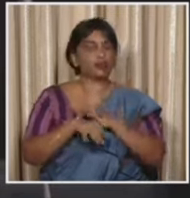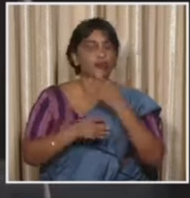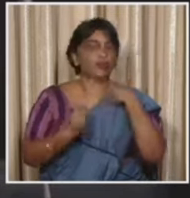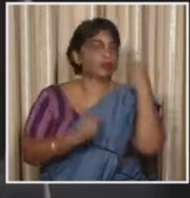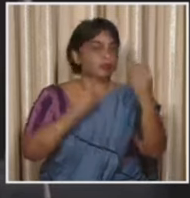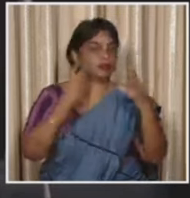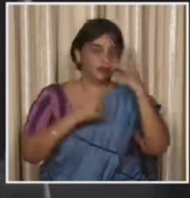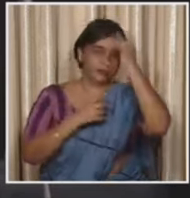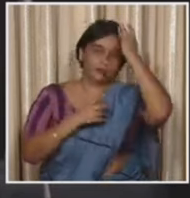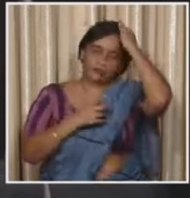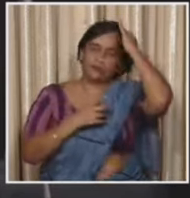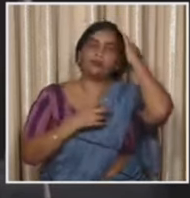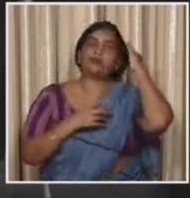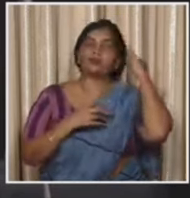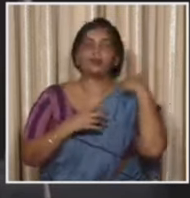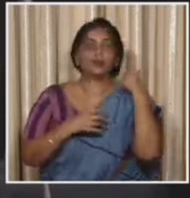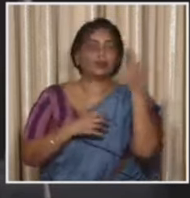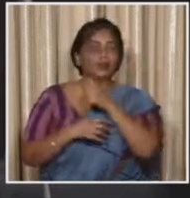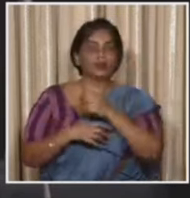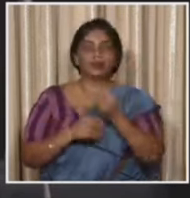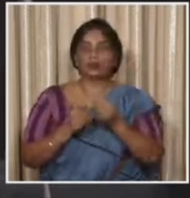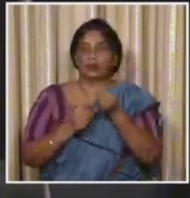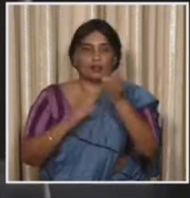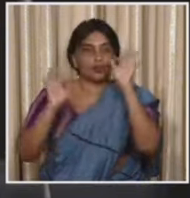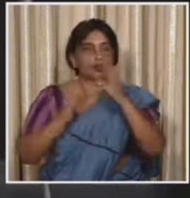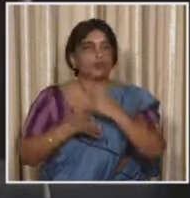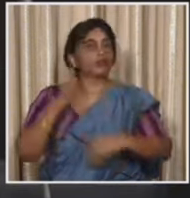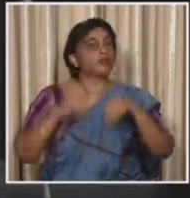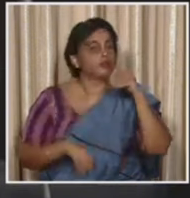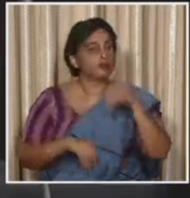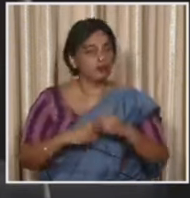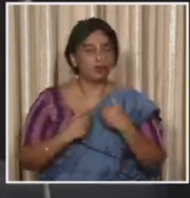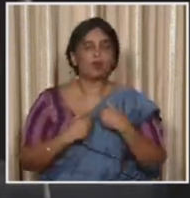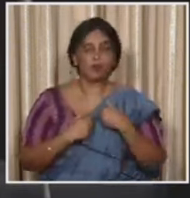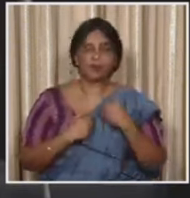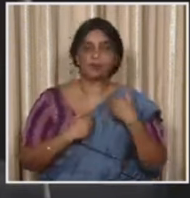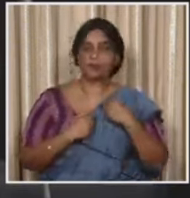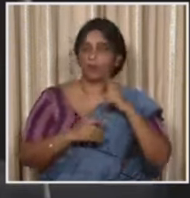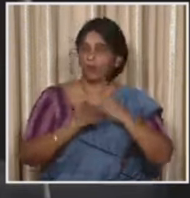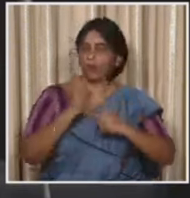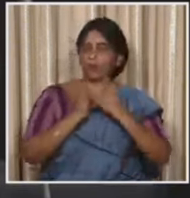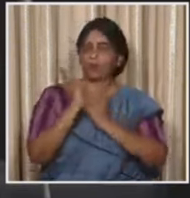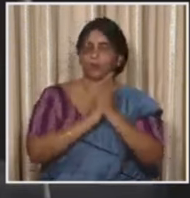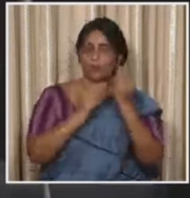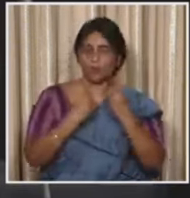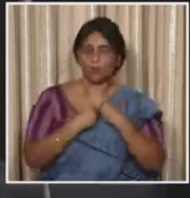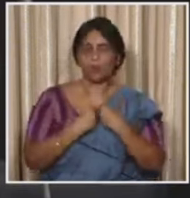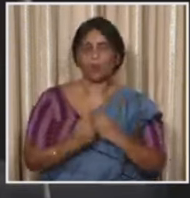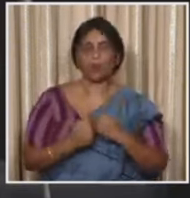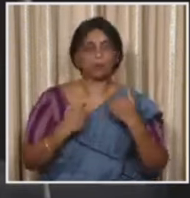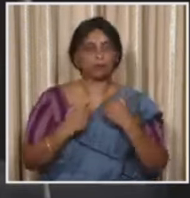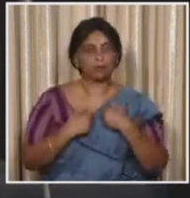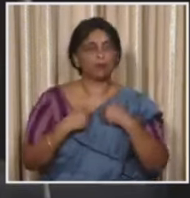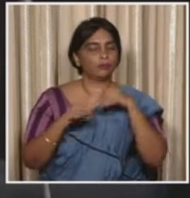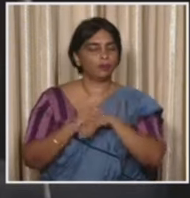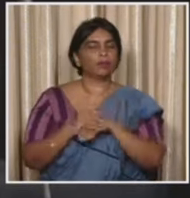යන්නේ නැහැ. මම අරක්කු විදුරක්වත් කෙනෙකුට දෙන්නේ නැතුව දේශපාලනය කරන්නේ. ඒකන්ට අපිට මේ වරප්‍රසාද ලැබෙන්න ඕනේ. දැන් මගේ ආසනේට